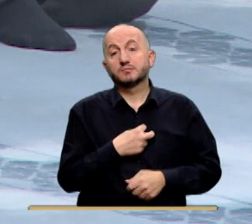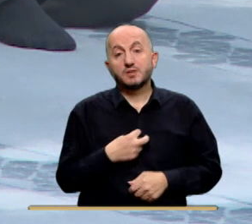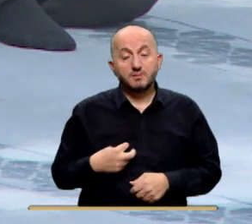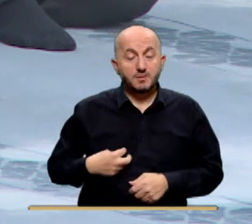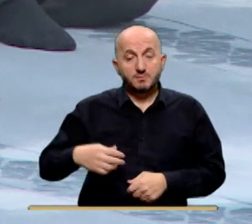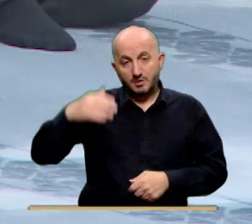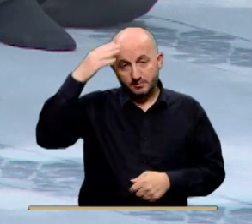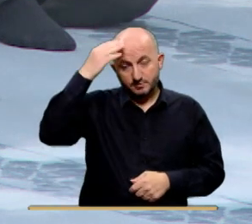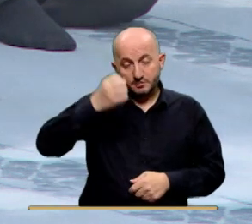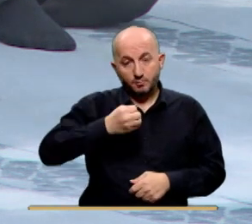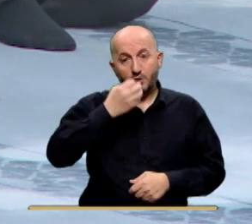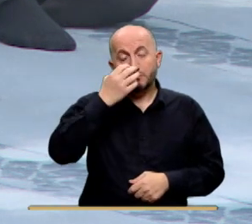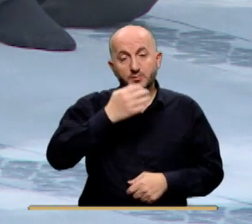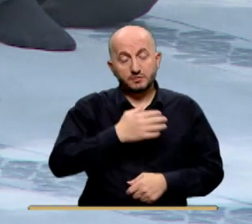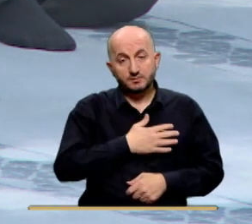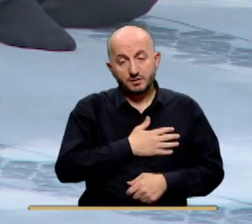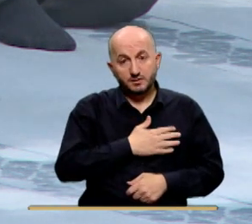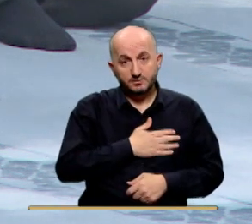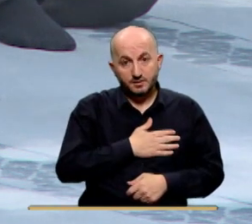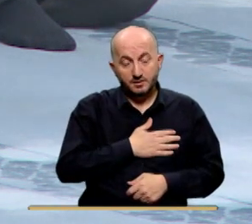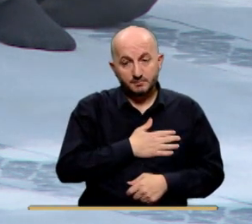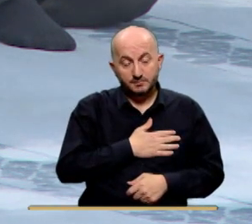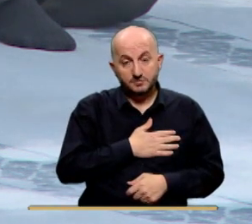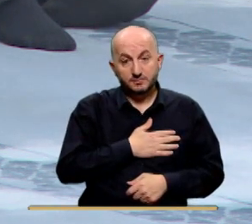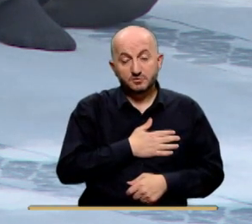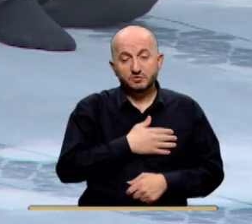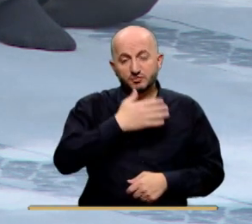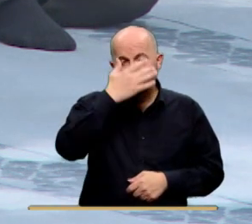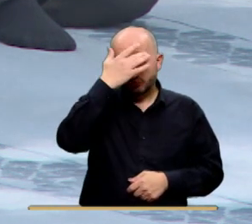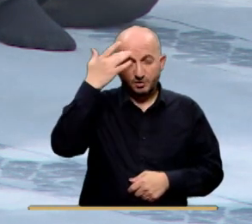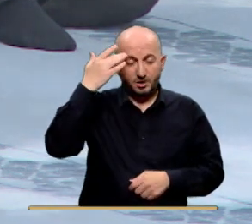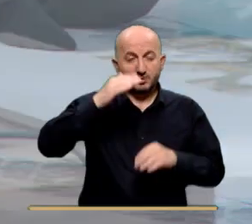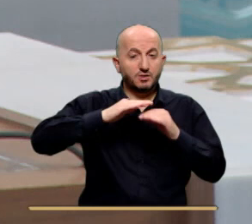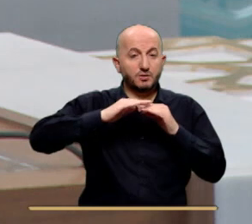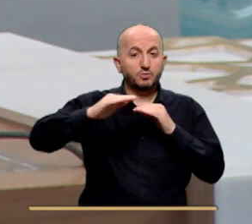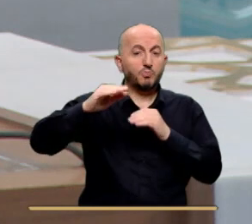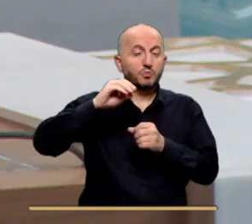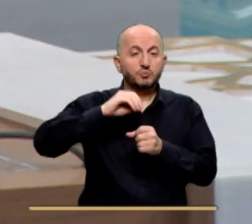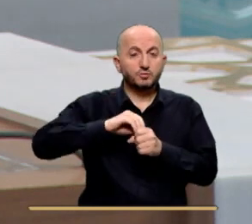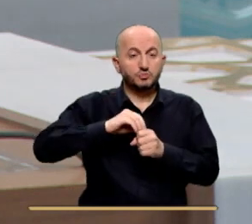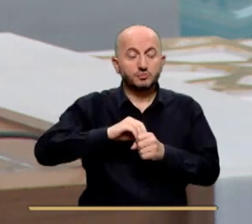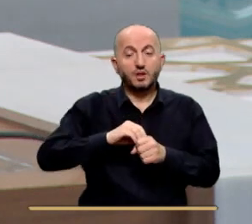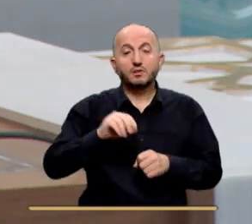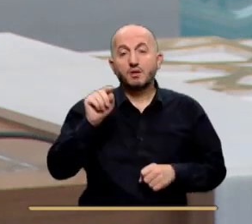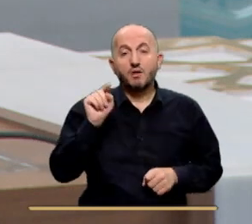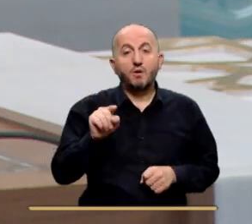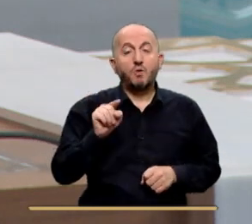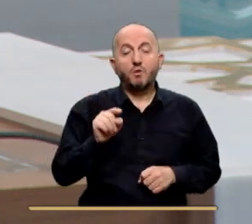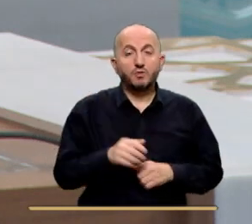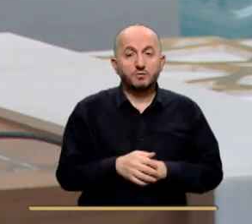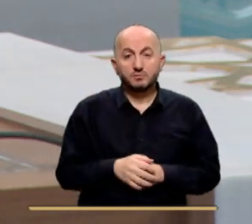Peygamberimiz Hazreti Muhammed de cahiliye toplumundan, O